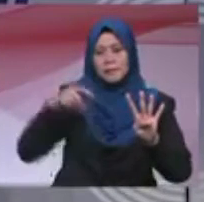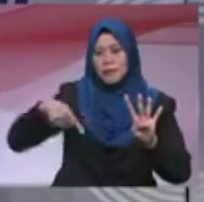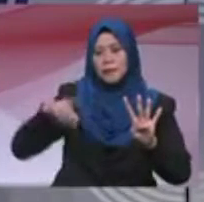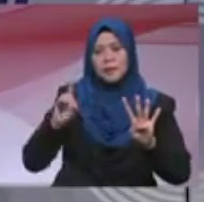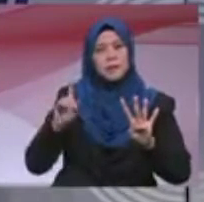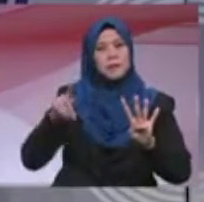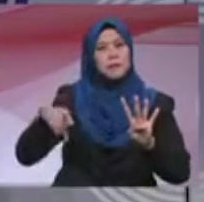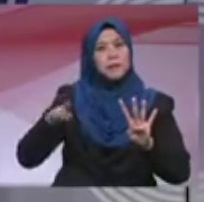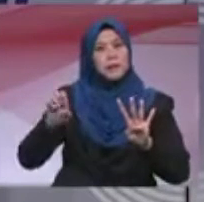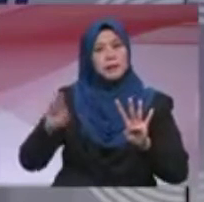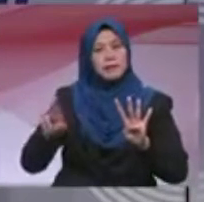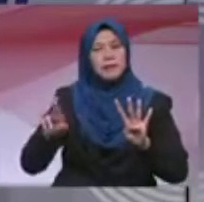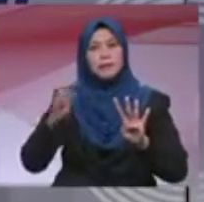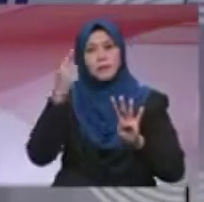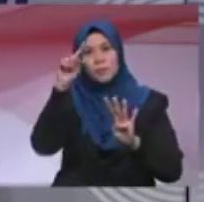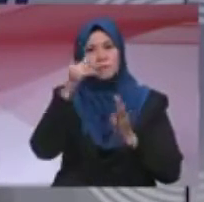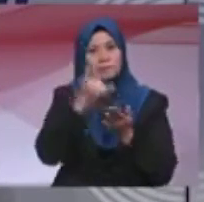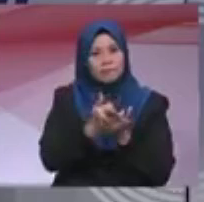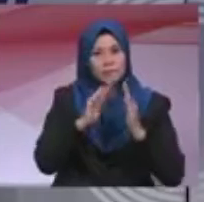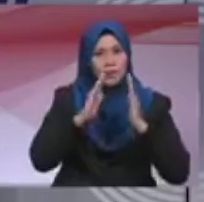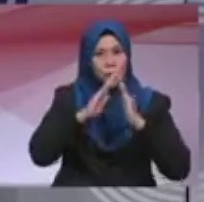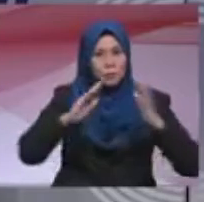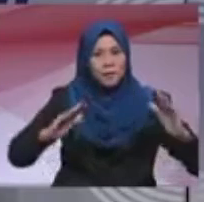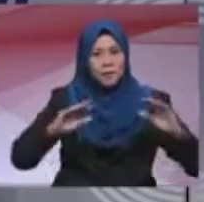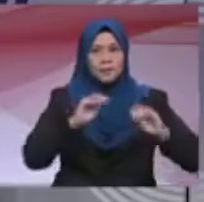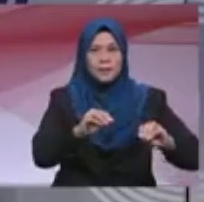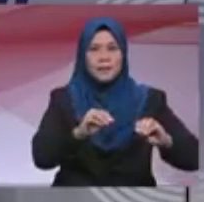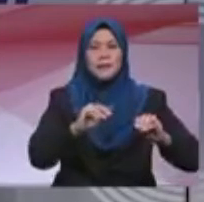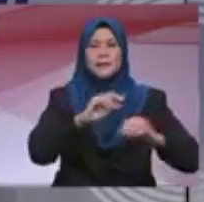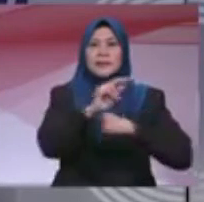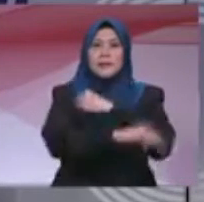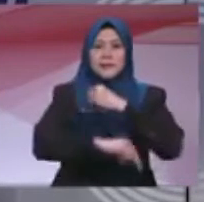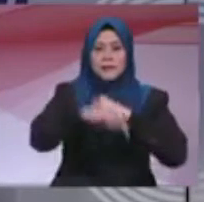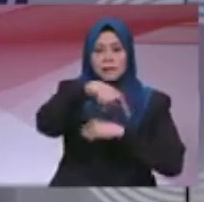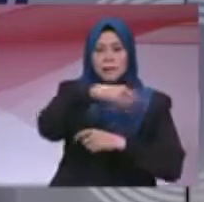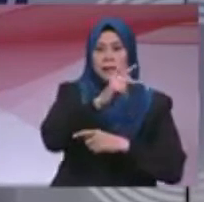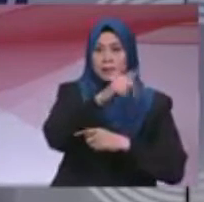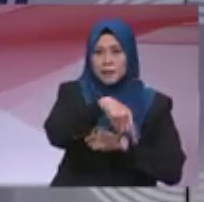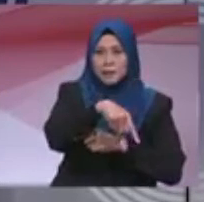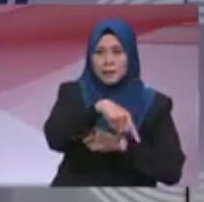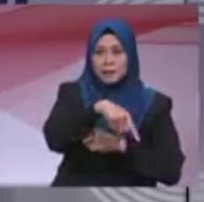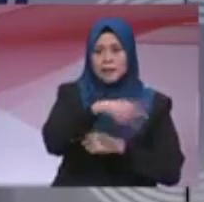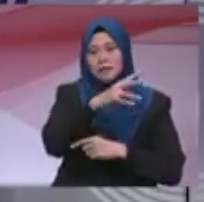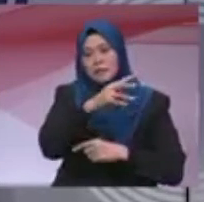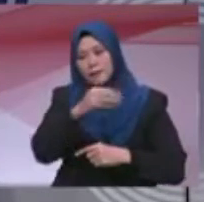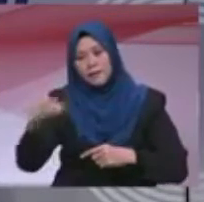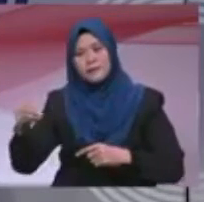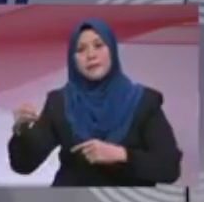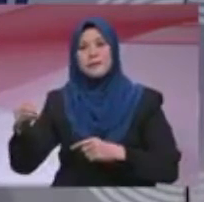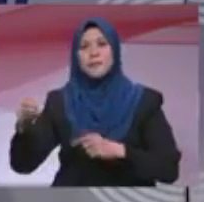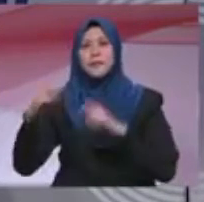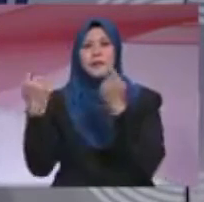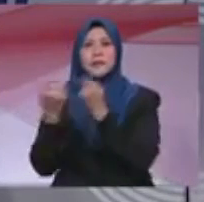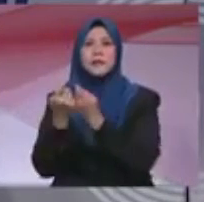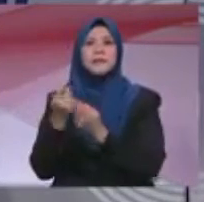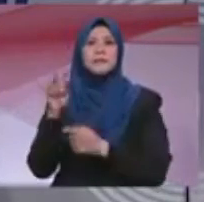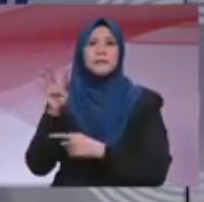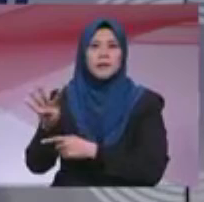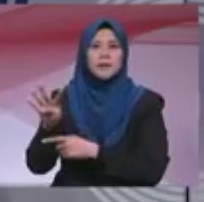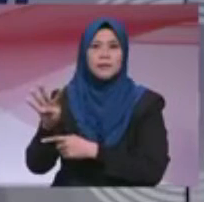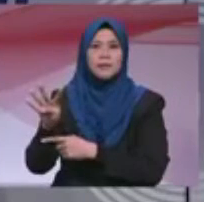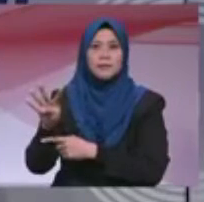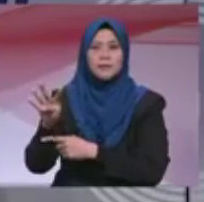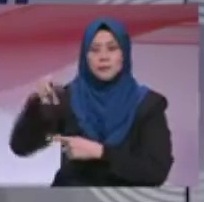PDPR secara di rumah dilaksanakan di negeri PKP, maka dan selebihnya tingkatan 4 di